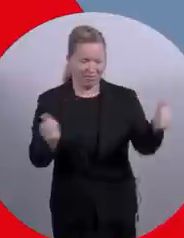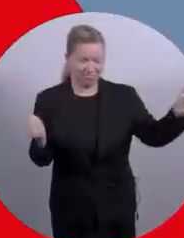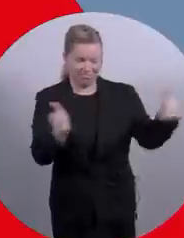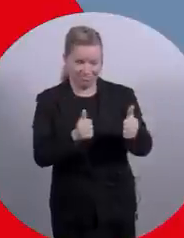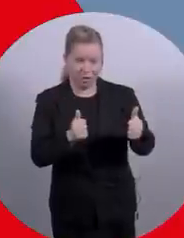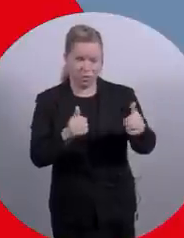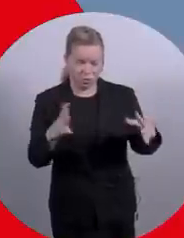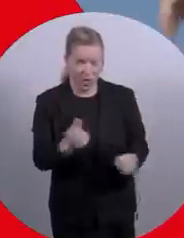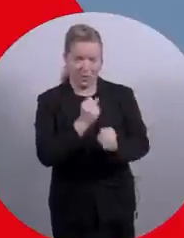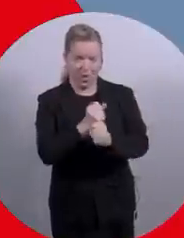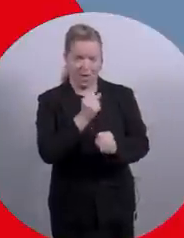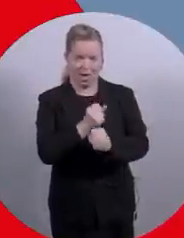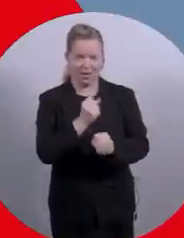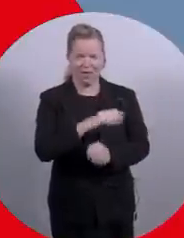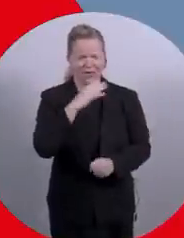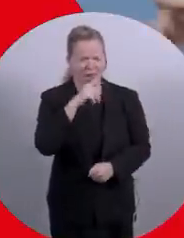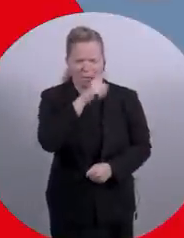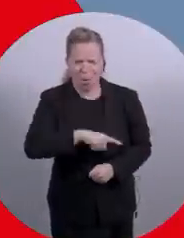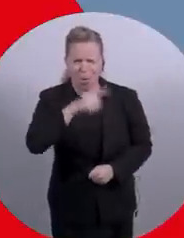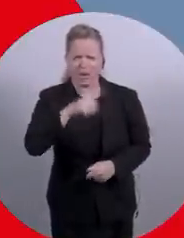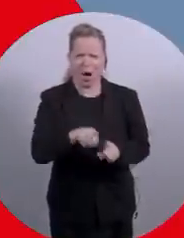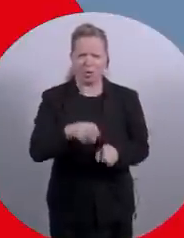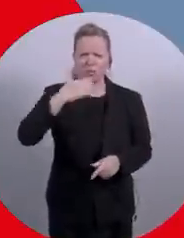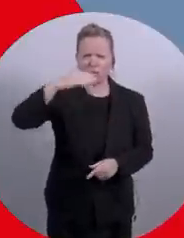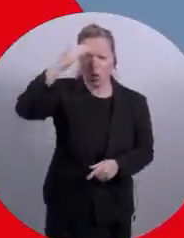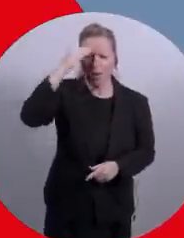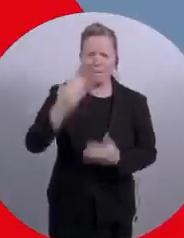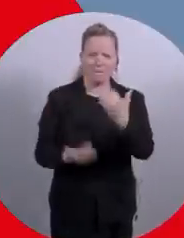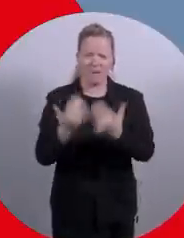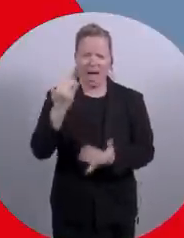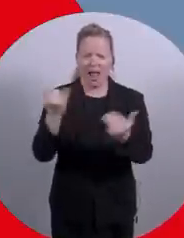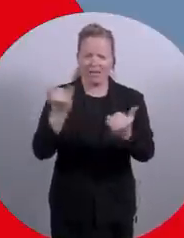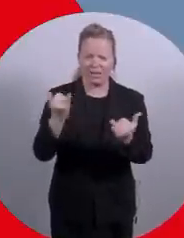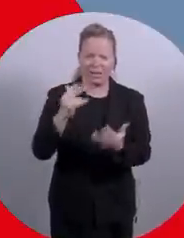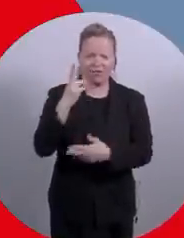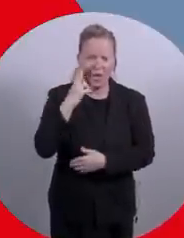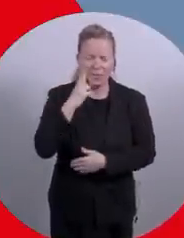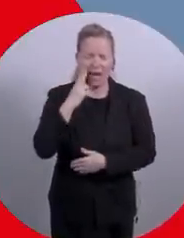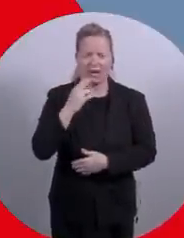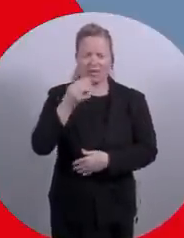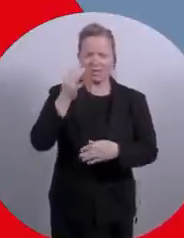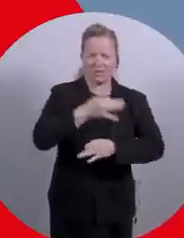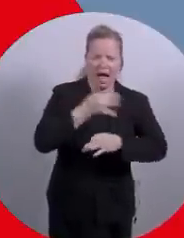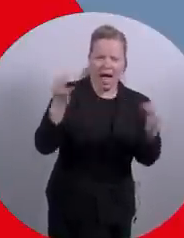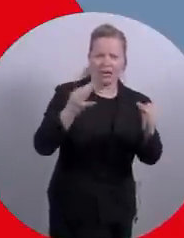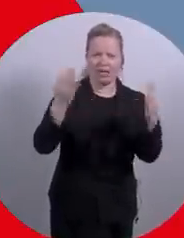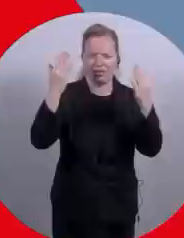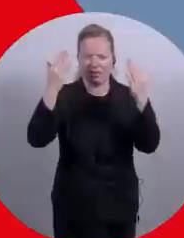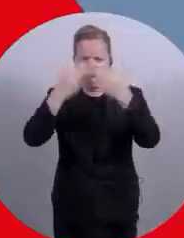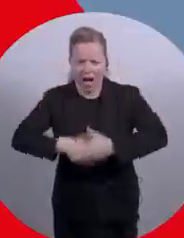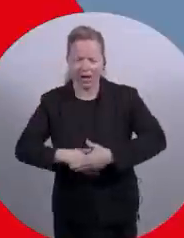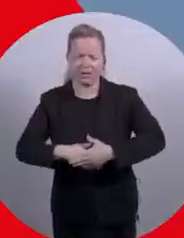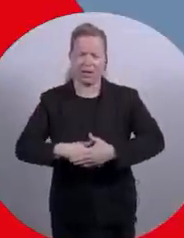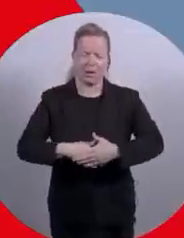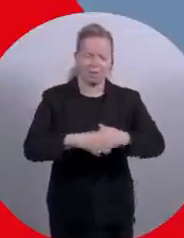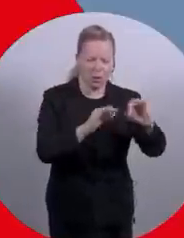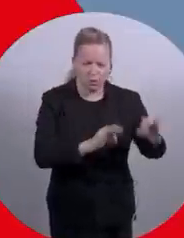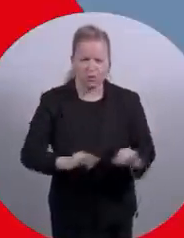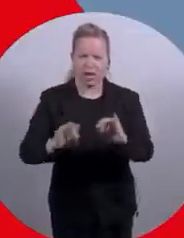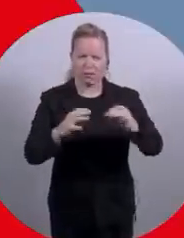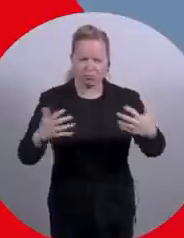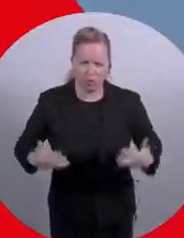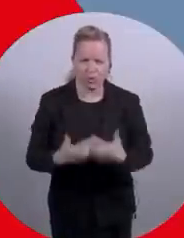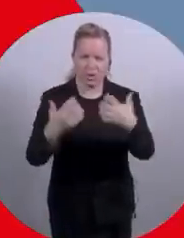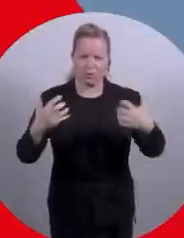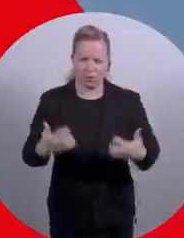über Monate hinweg auch im Sommer in einer mineralwasserfirma Tagschicht Nachtschicht Wochenende vorn wer einfach produziert hat werden wird